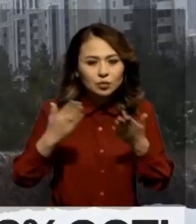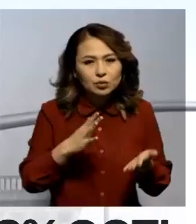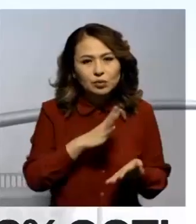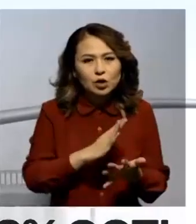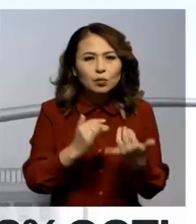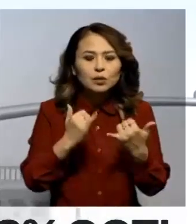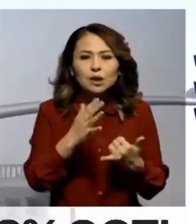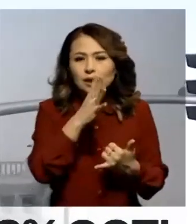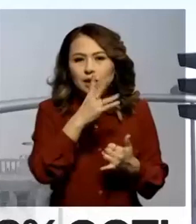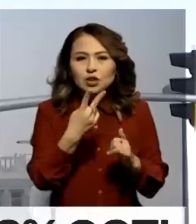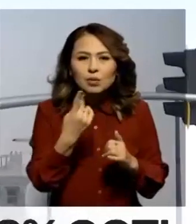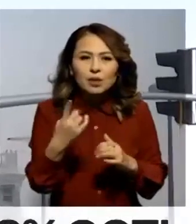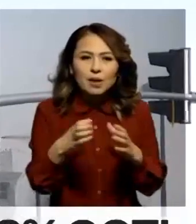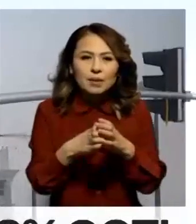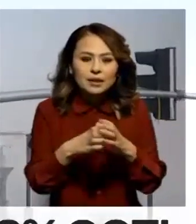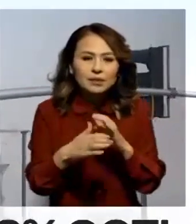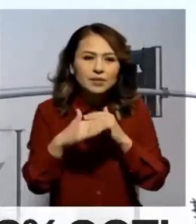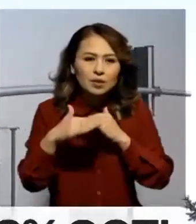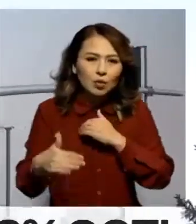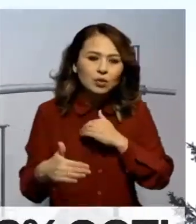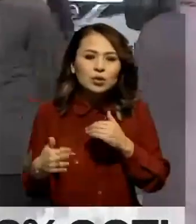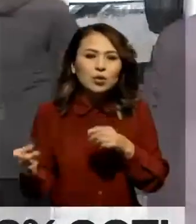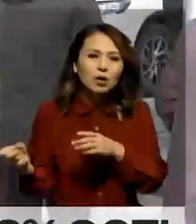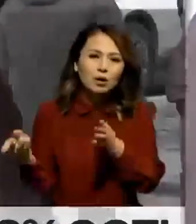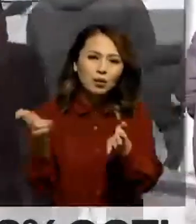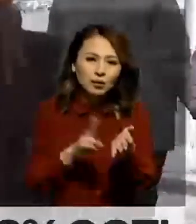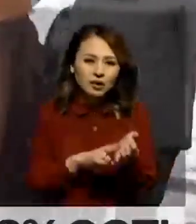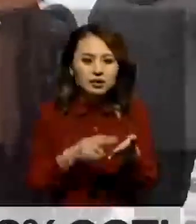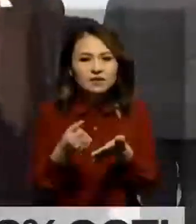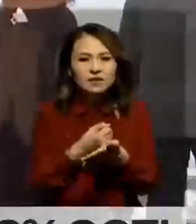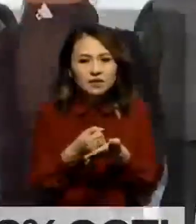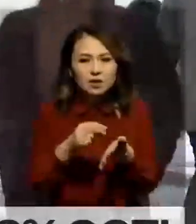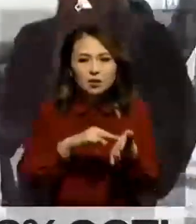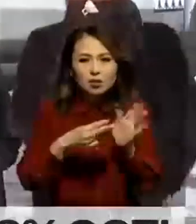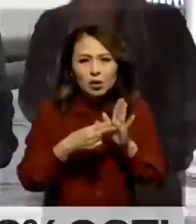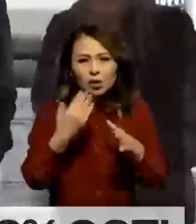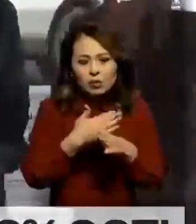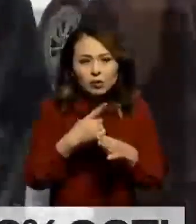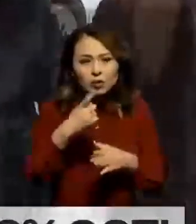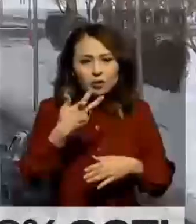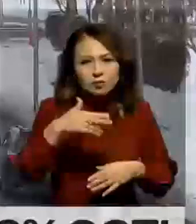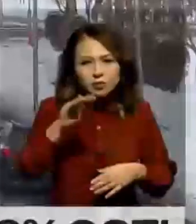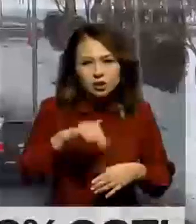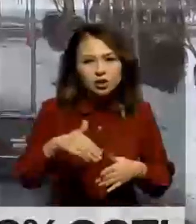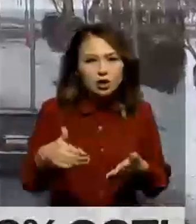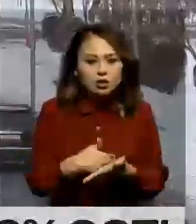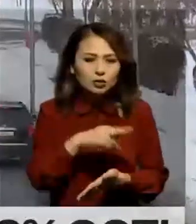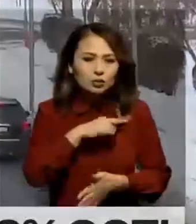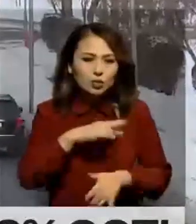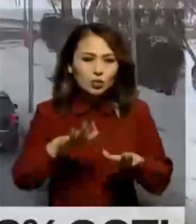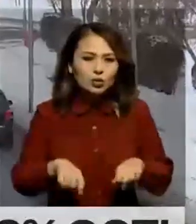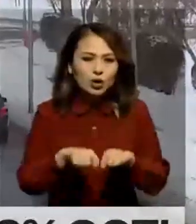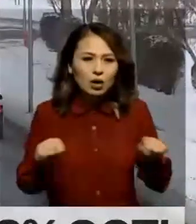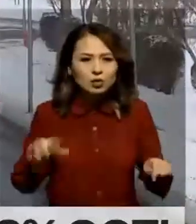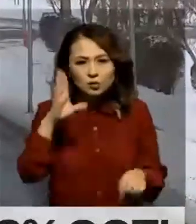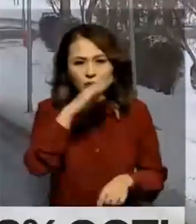тартуды көздеп отыр. Бүгінгі таңда 21 компанияны елімізге қоныс аударды. Инвестициялық жобалардың көмегімен 130 мың жаңа жұмыс орны ашылуы